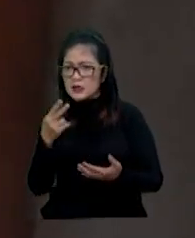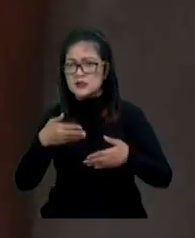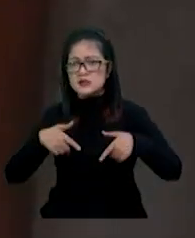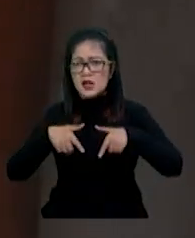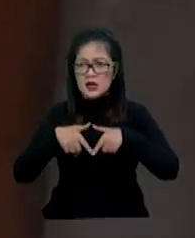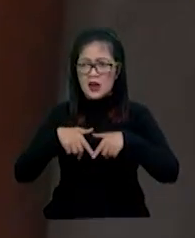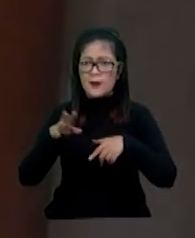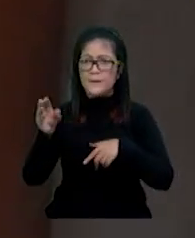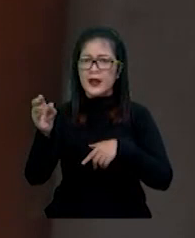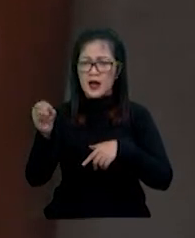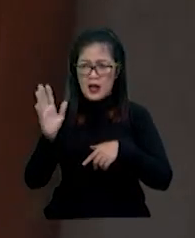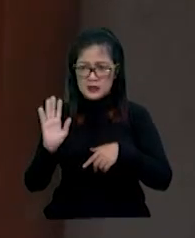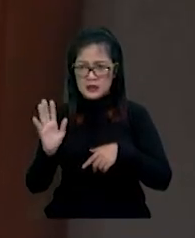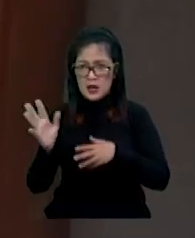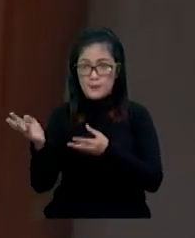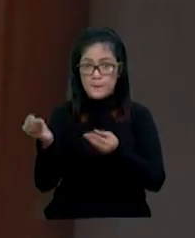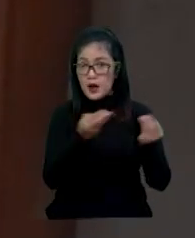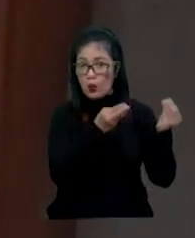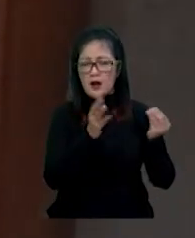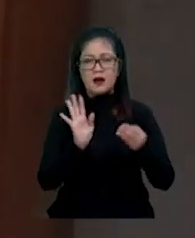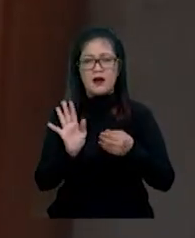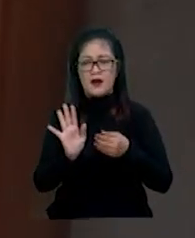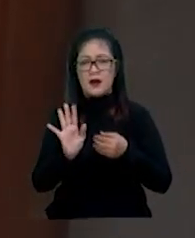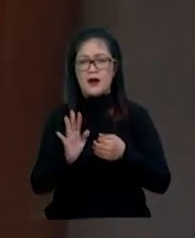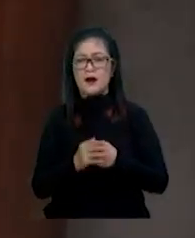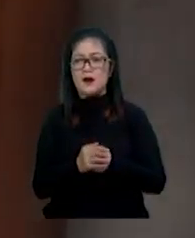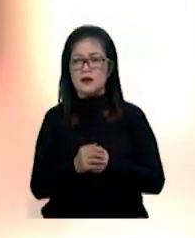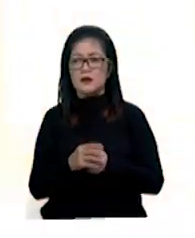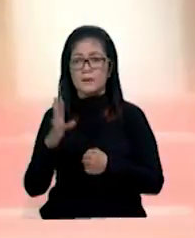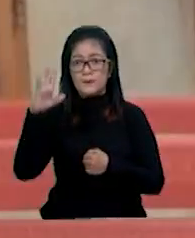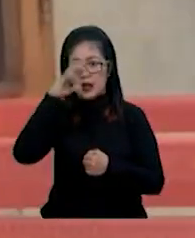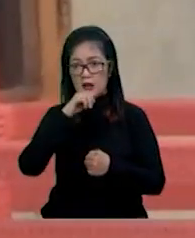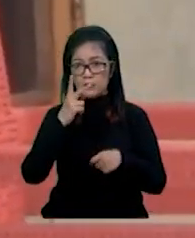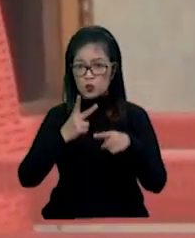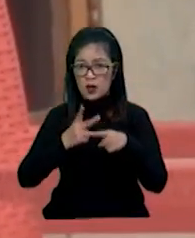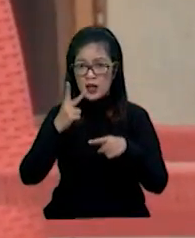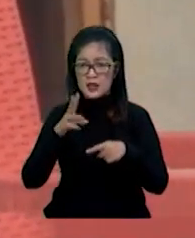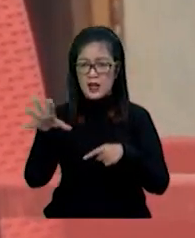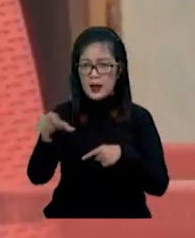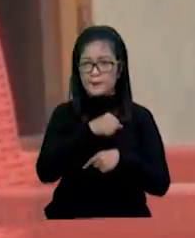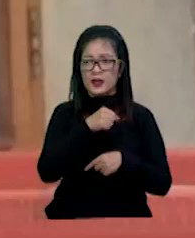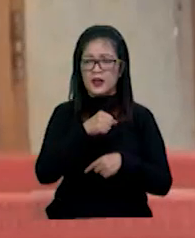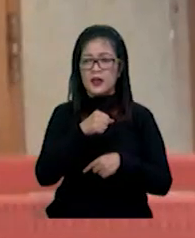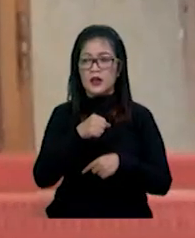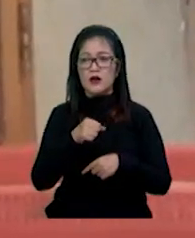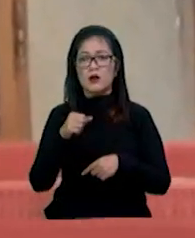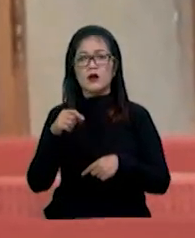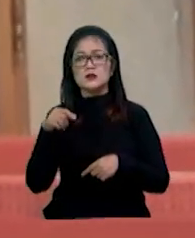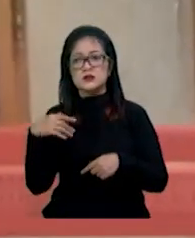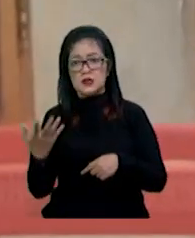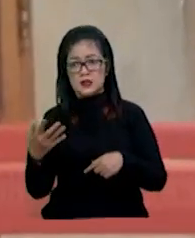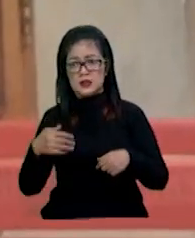dalam. Tapi sempat dibawa nggak, mbak? Nggak, yang semalam nggak, yang dua kali. Beberapa kali pencurian pakaian